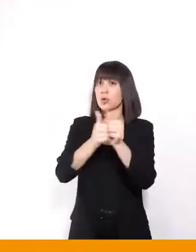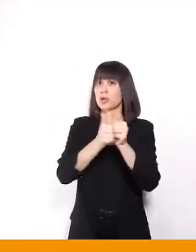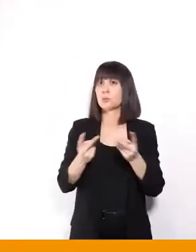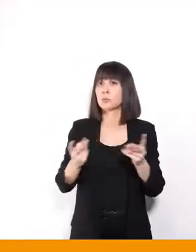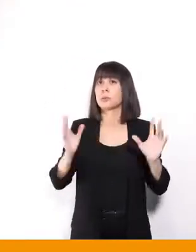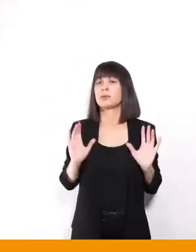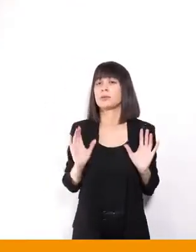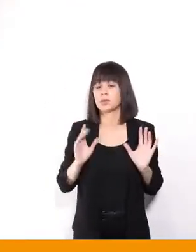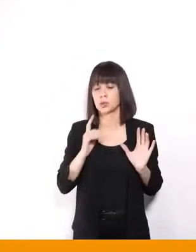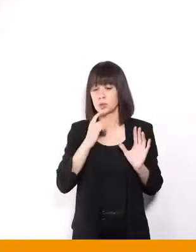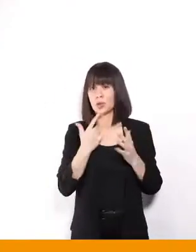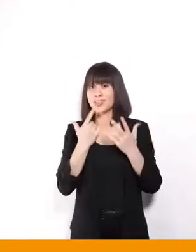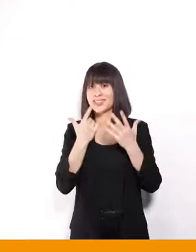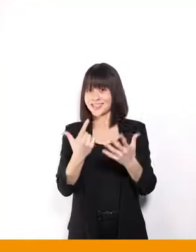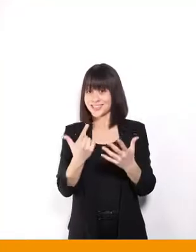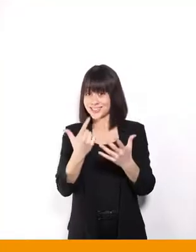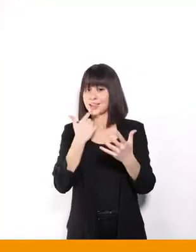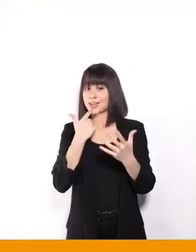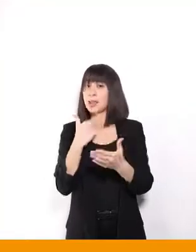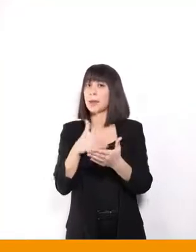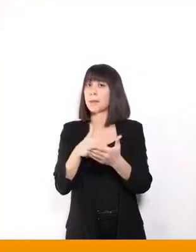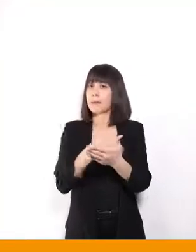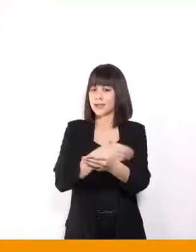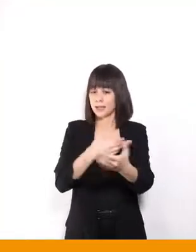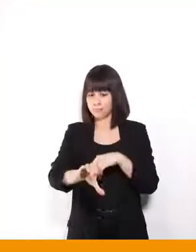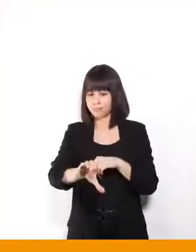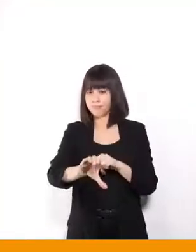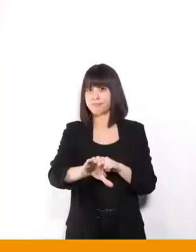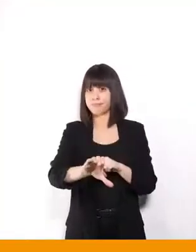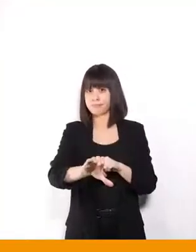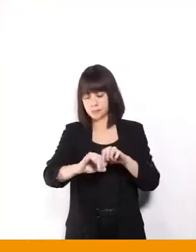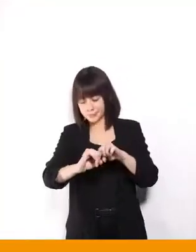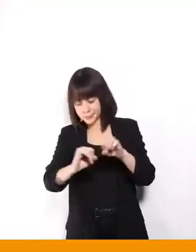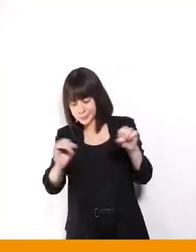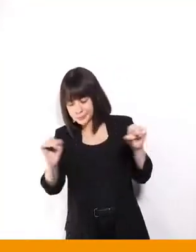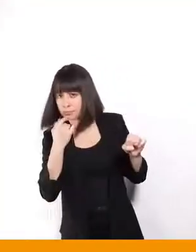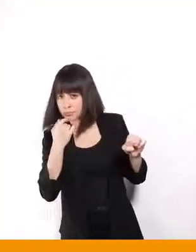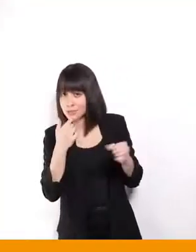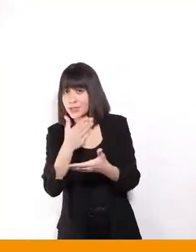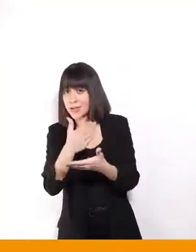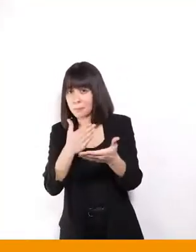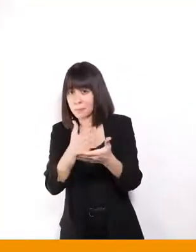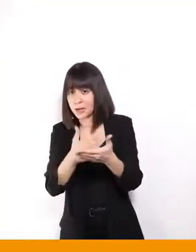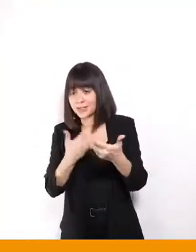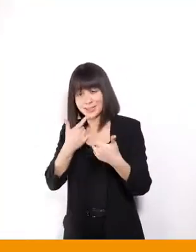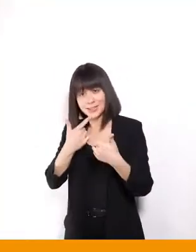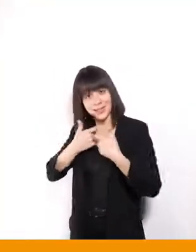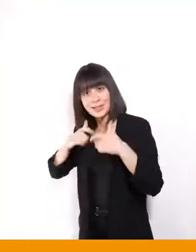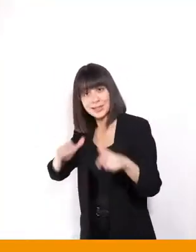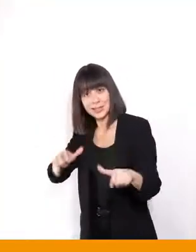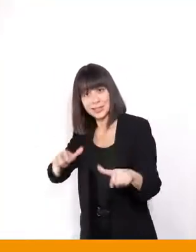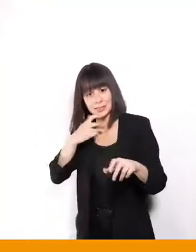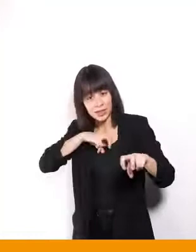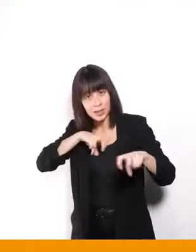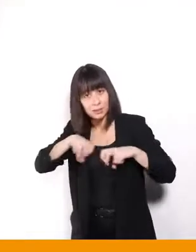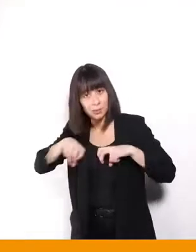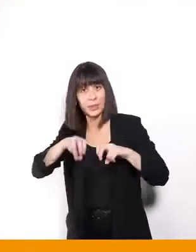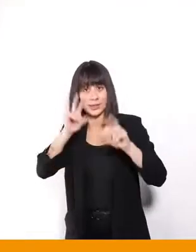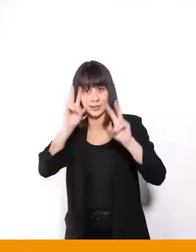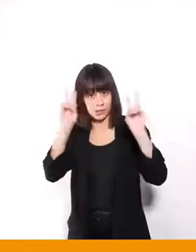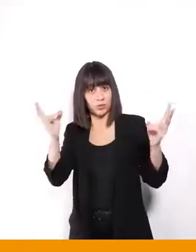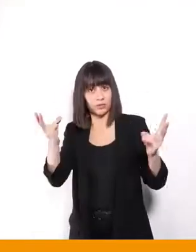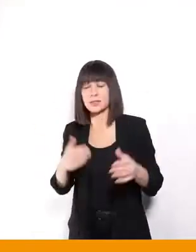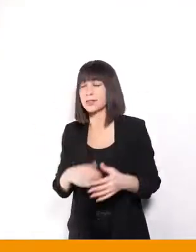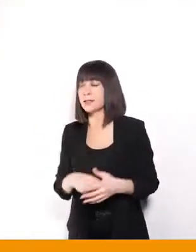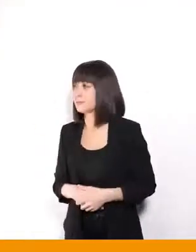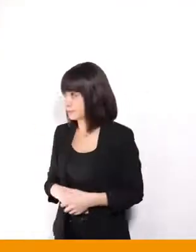ces 7 milliards, évidemment, la partie accessibilité, mobilité, accessibilité universelle. Pour